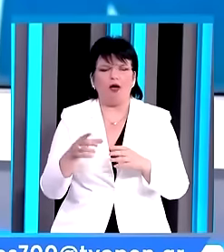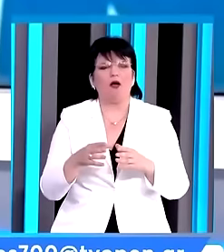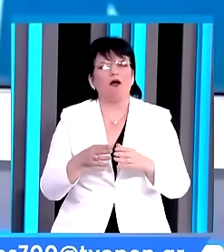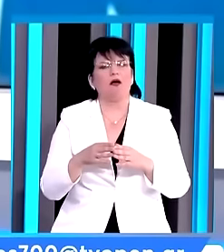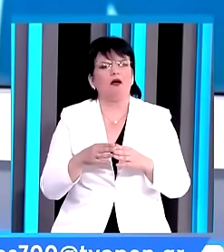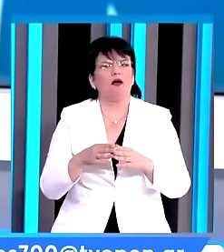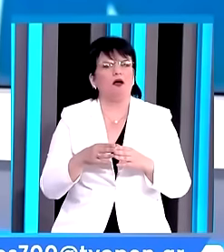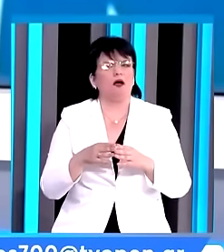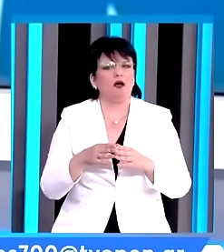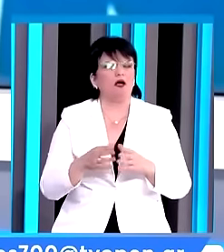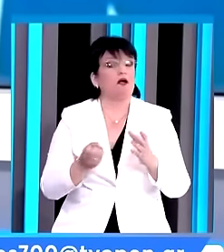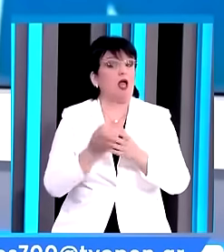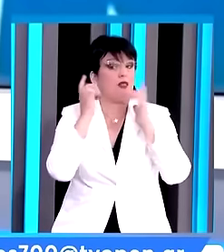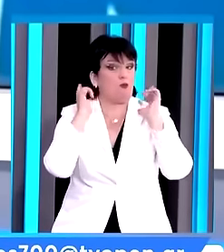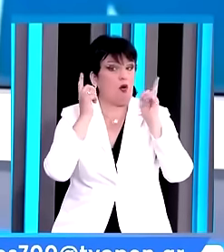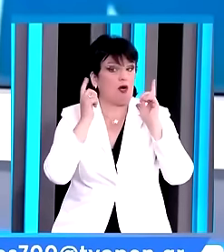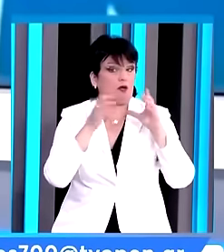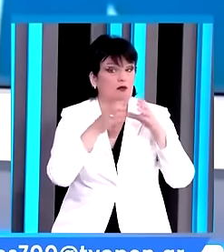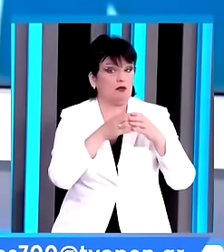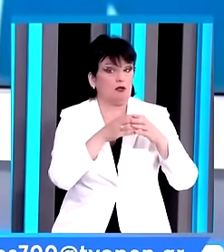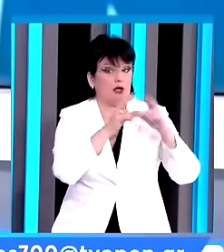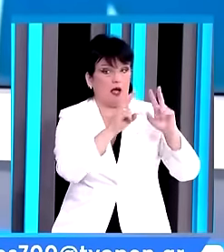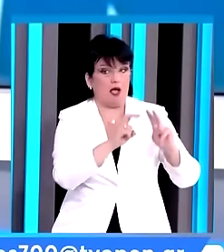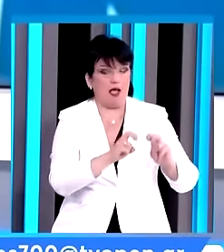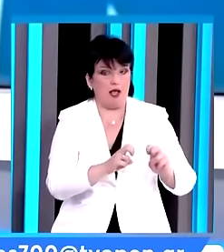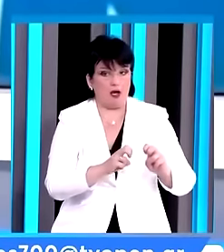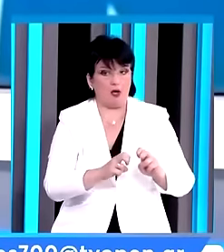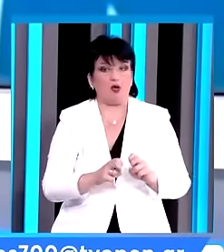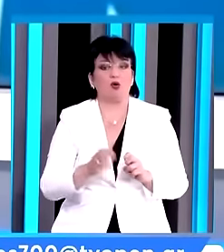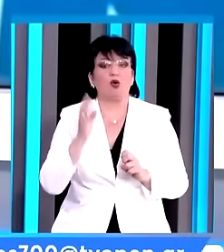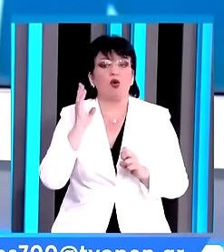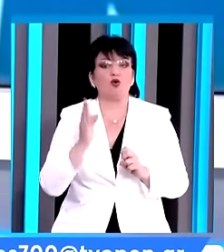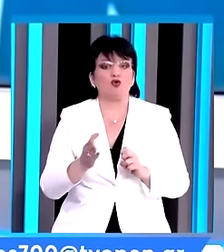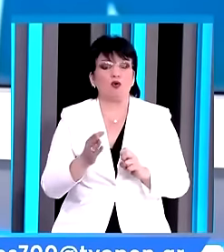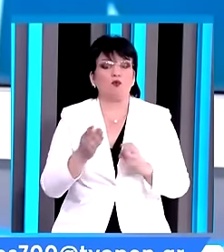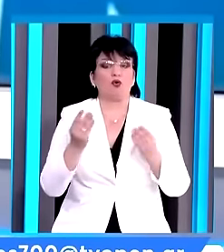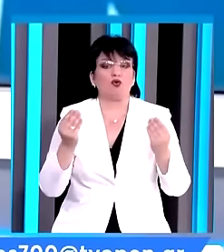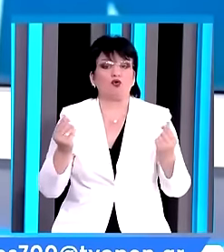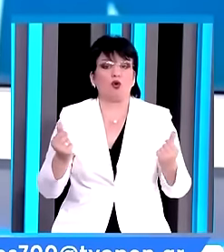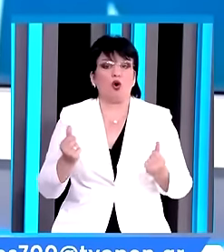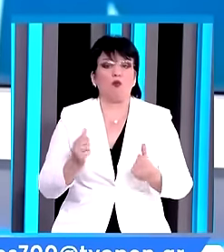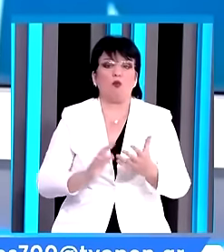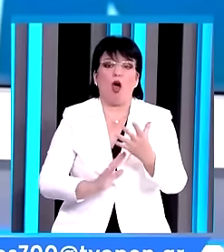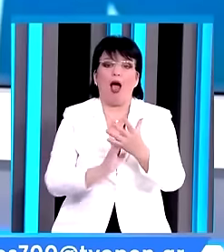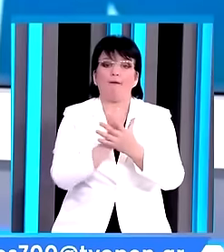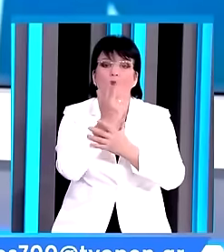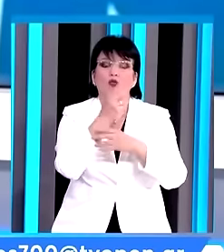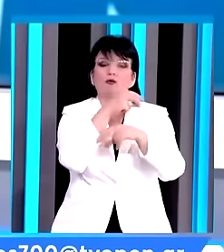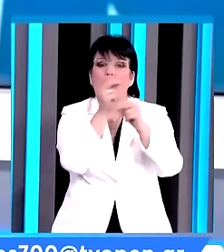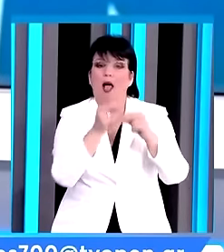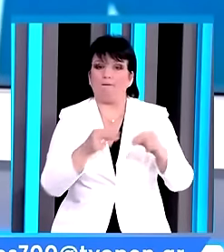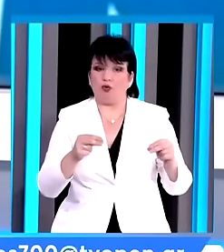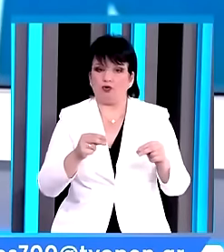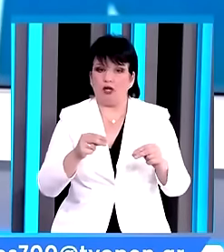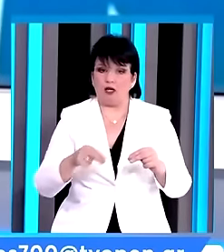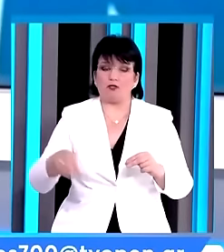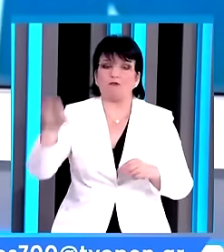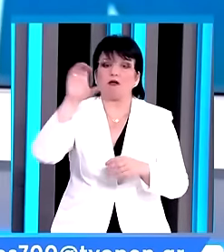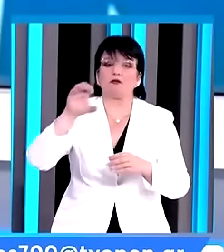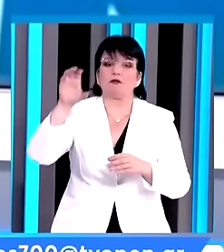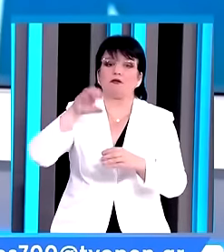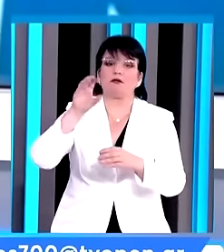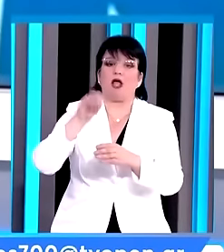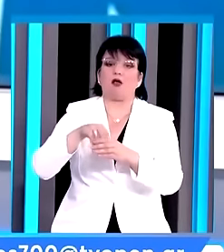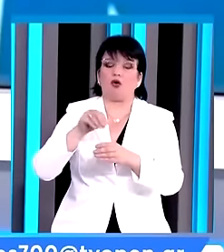ενδιαφέρει είναι η Νέα Δημοκρατία να έχει όσο το δυνατόν καλύτερη απόδοση, καλύτερο αποτέλεσμα στις ευρωεκλογές. Το ποιος θα